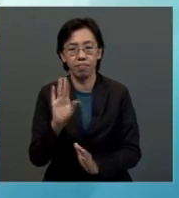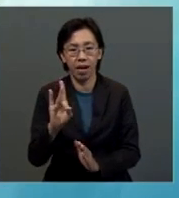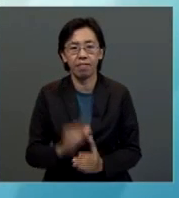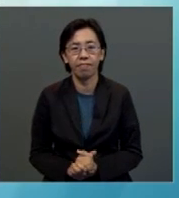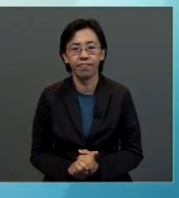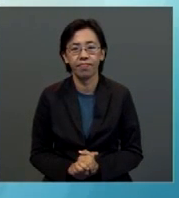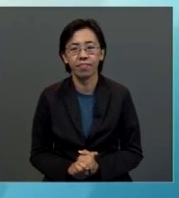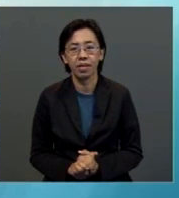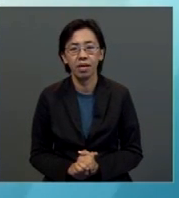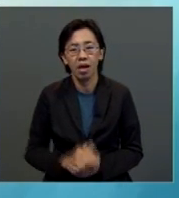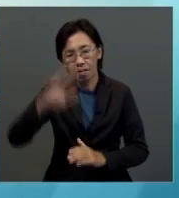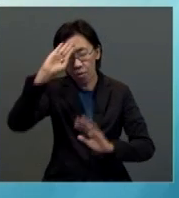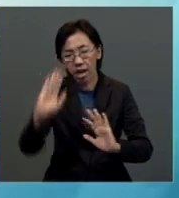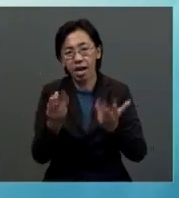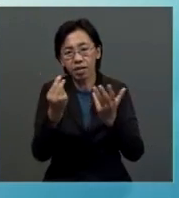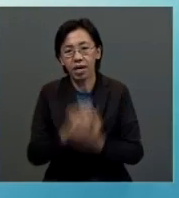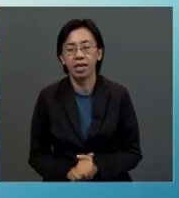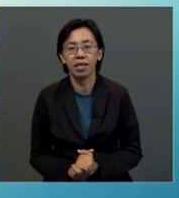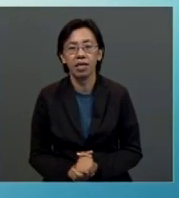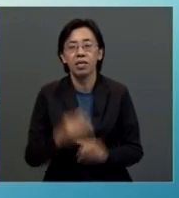ต่ที่ดีก็คือหายป่วยไปแล้ว